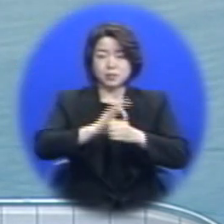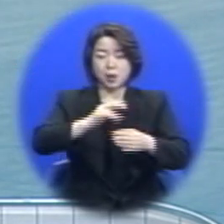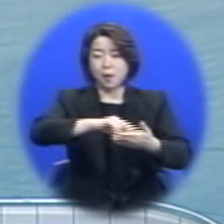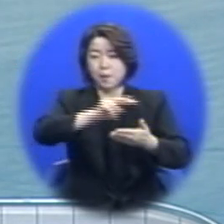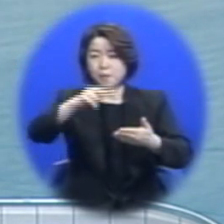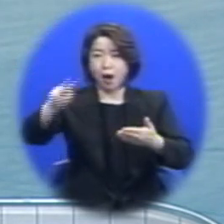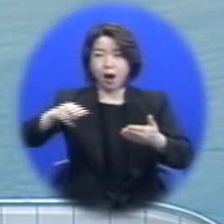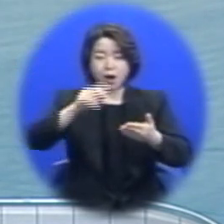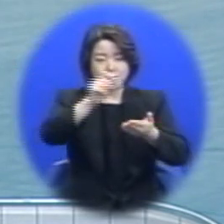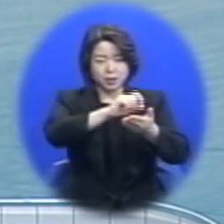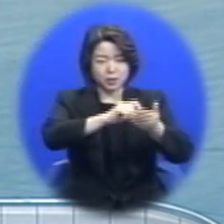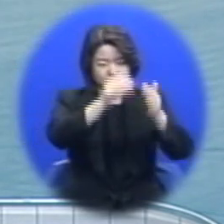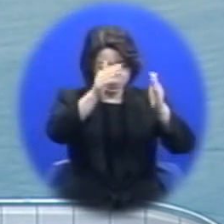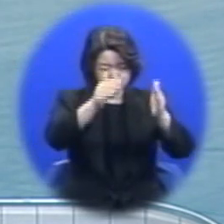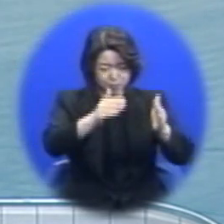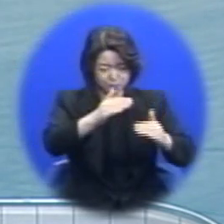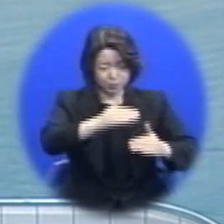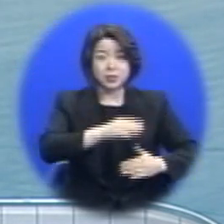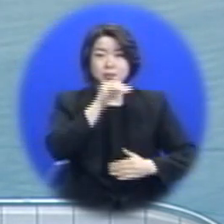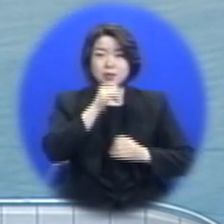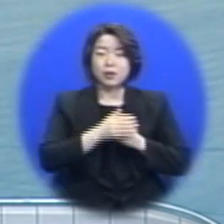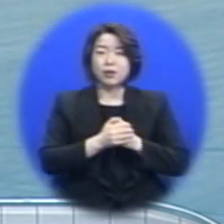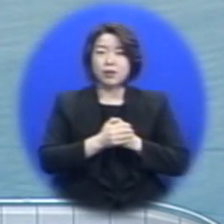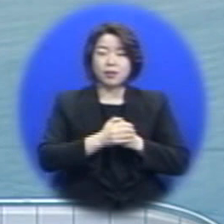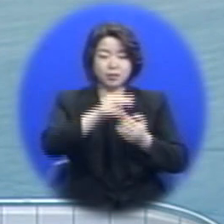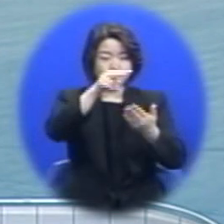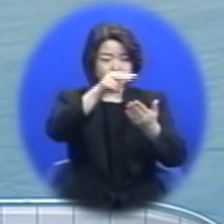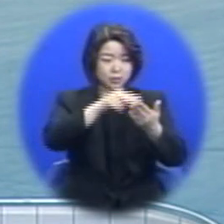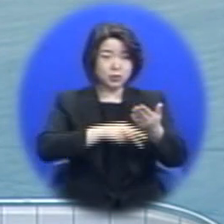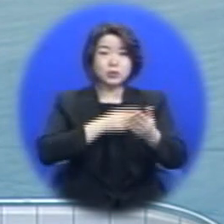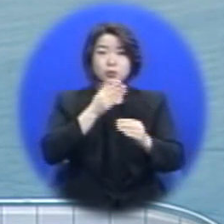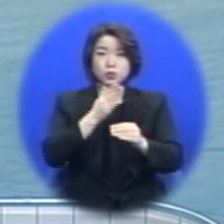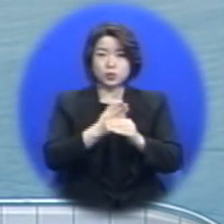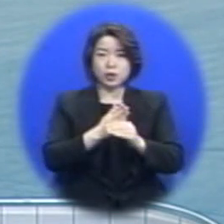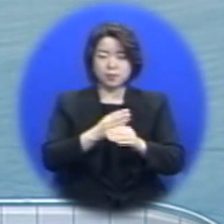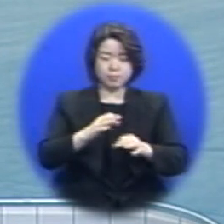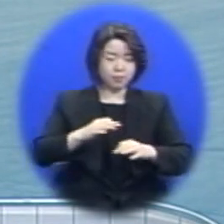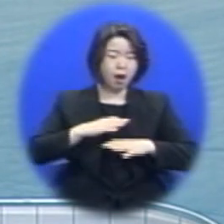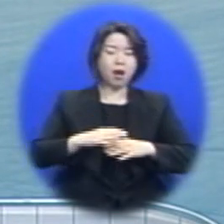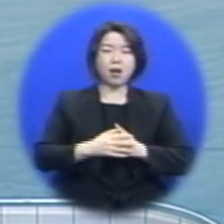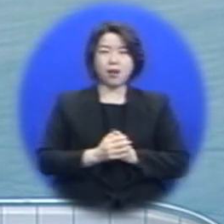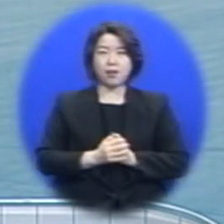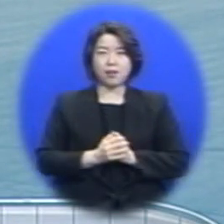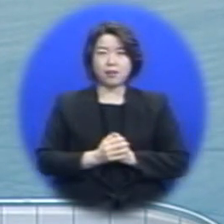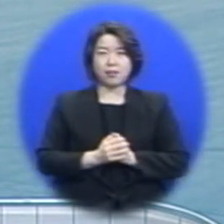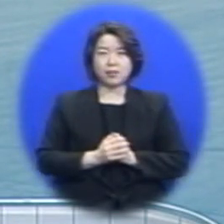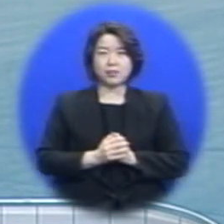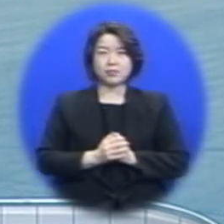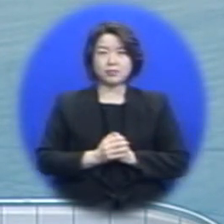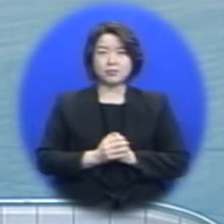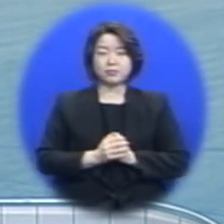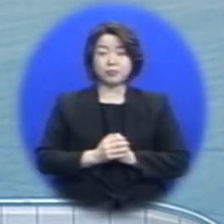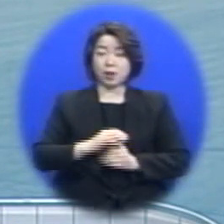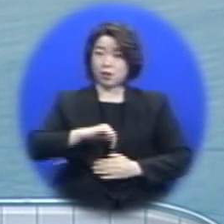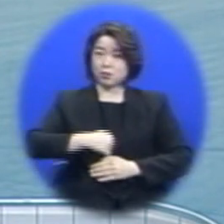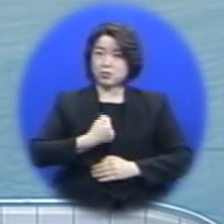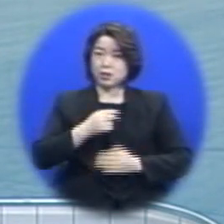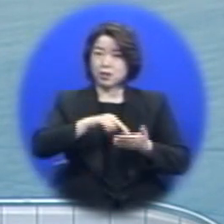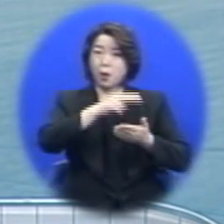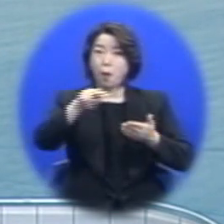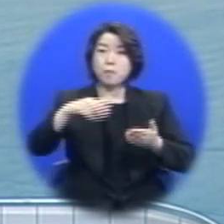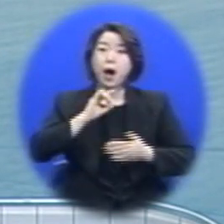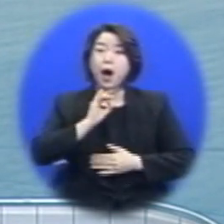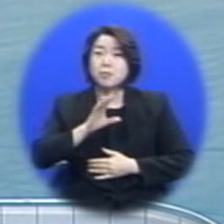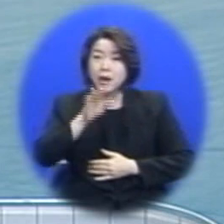기록입니다. 그런데 그 기록을 읽어내려가다가 깜짝 놀랐습니다. 자기는 방황만 한